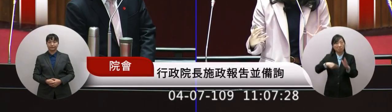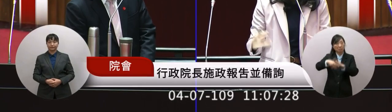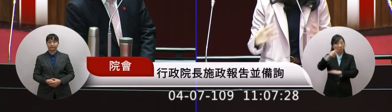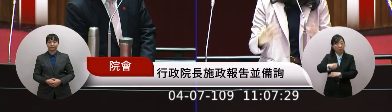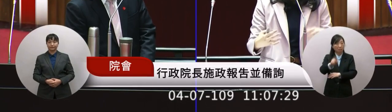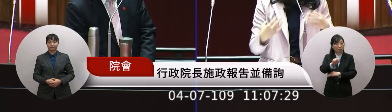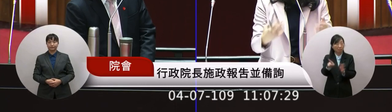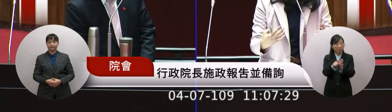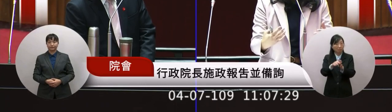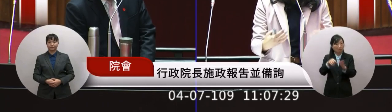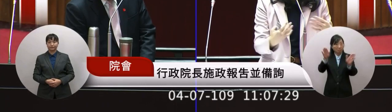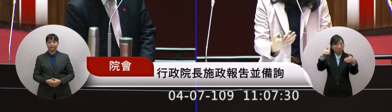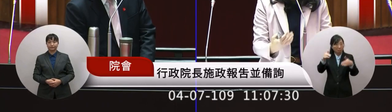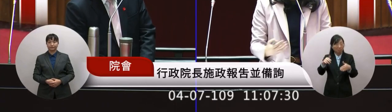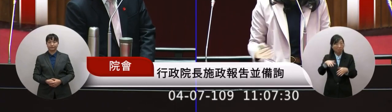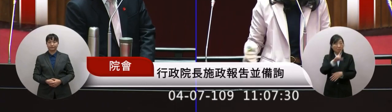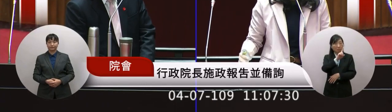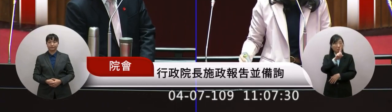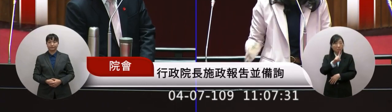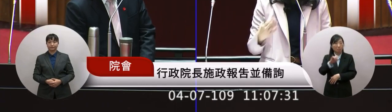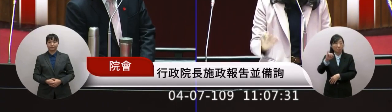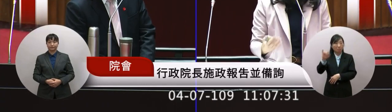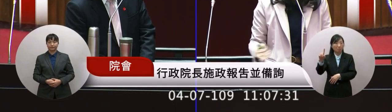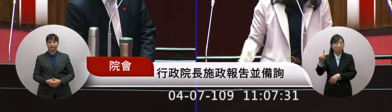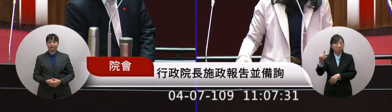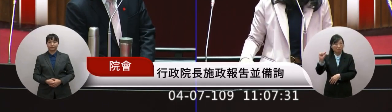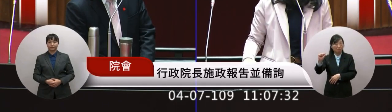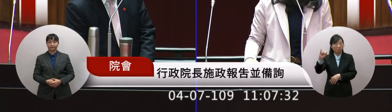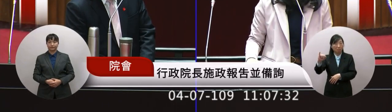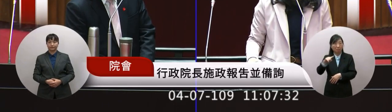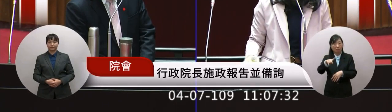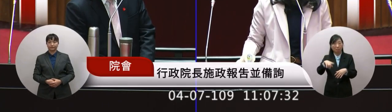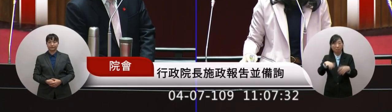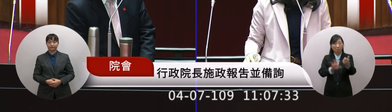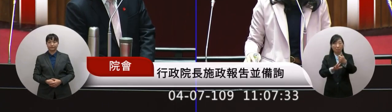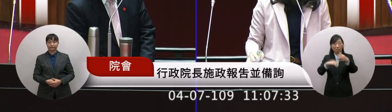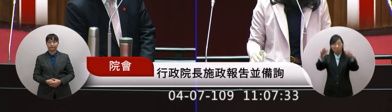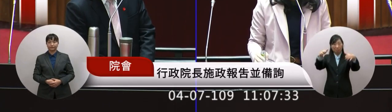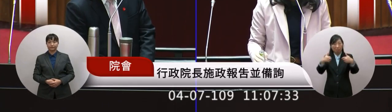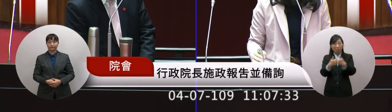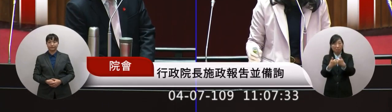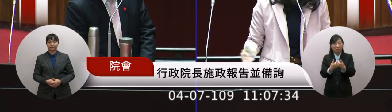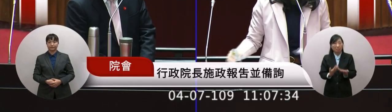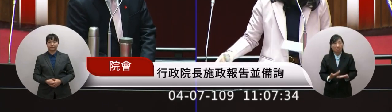DG Plus 小组开始在对他们的数位发展推动，在做更多的一些会议上面。